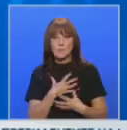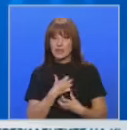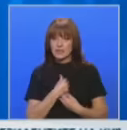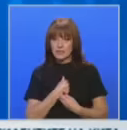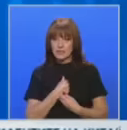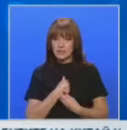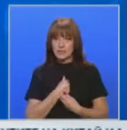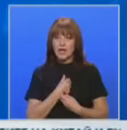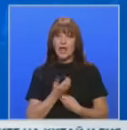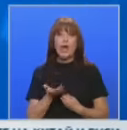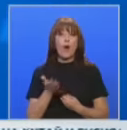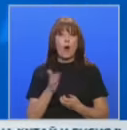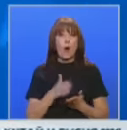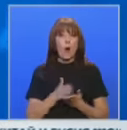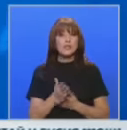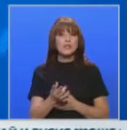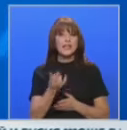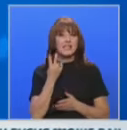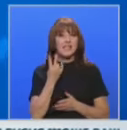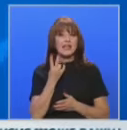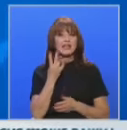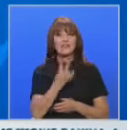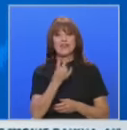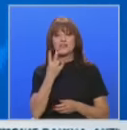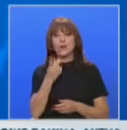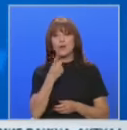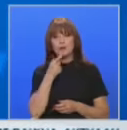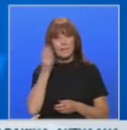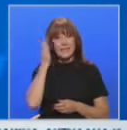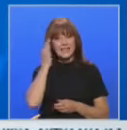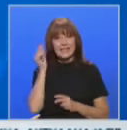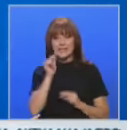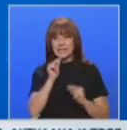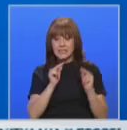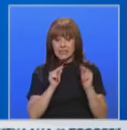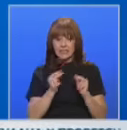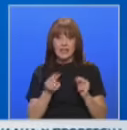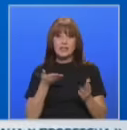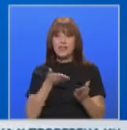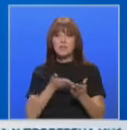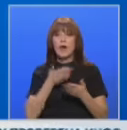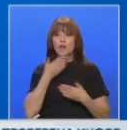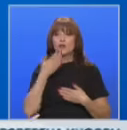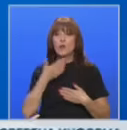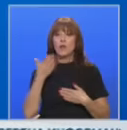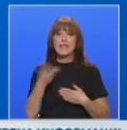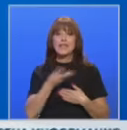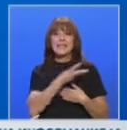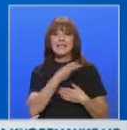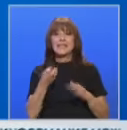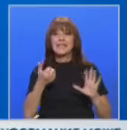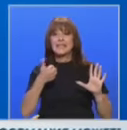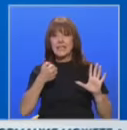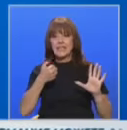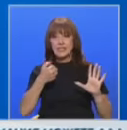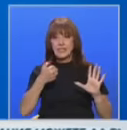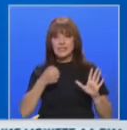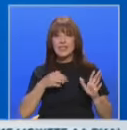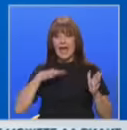А именно, че още през 2022 година в Министерски съвет е постъпил доклад за 360 речни